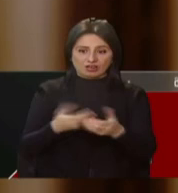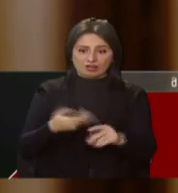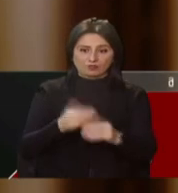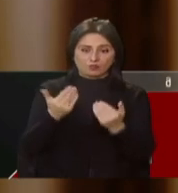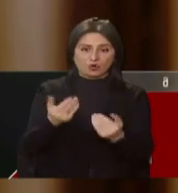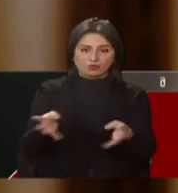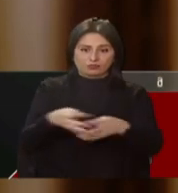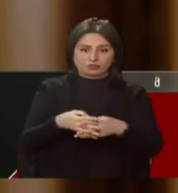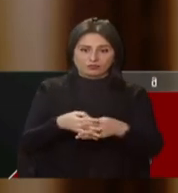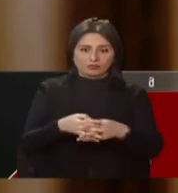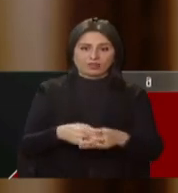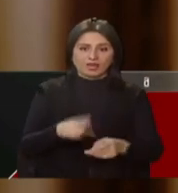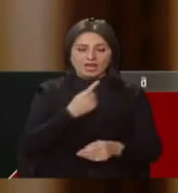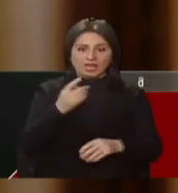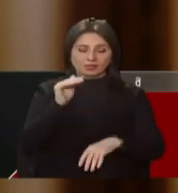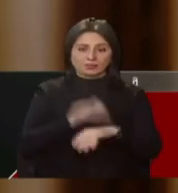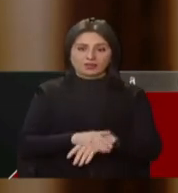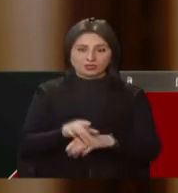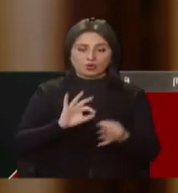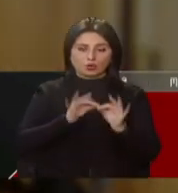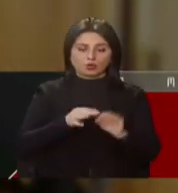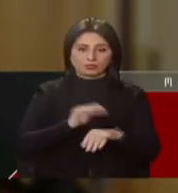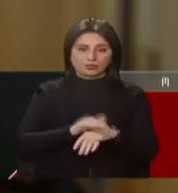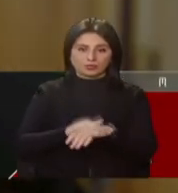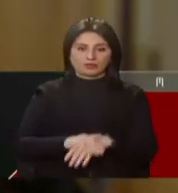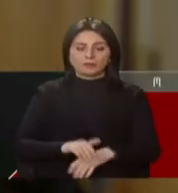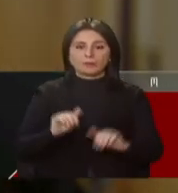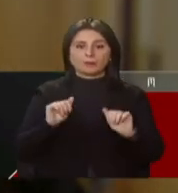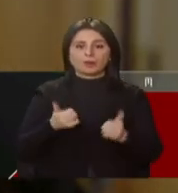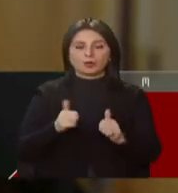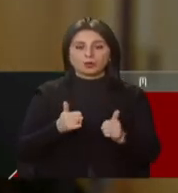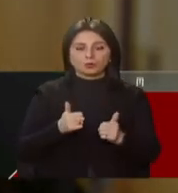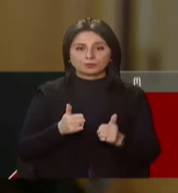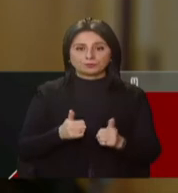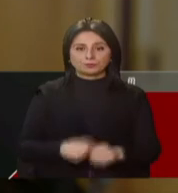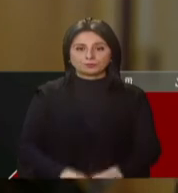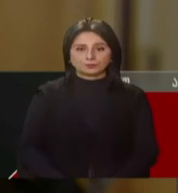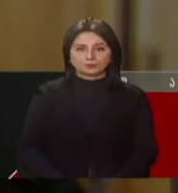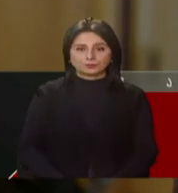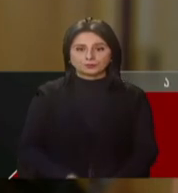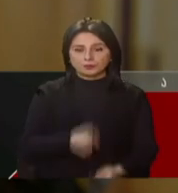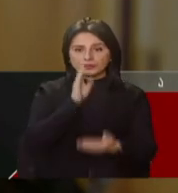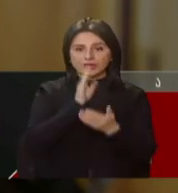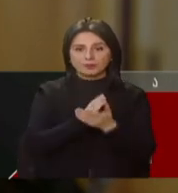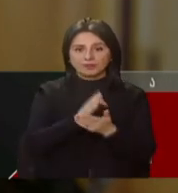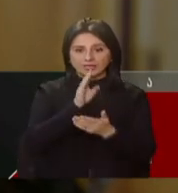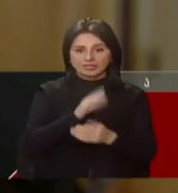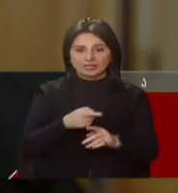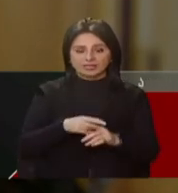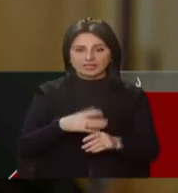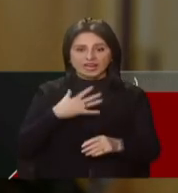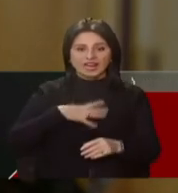ამის შედეგი და ერთ-ერთი გამოვლინება არის ეს კონკრეტული ფაქტი. როგორ პირდაპირ მტრობენ